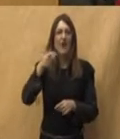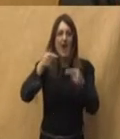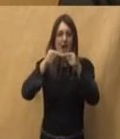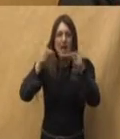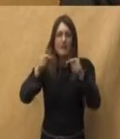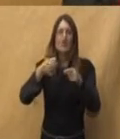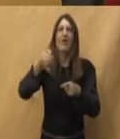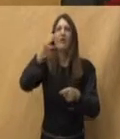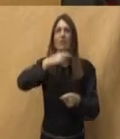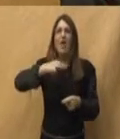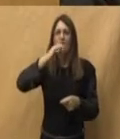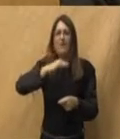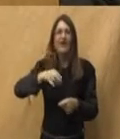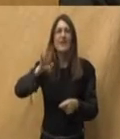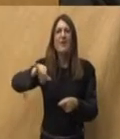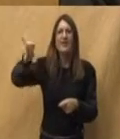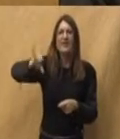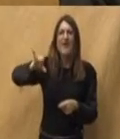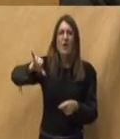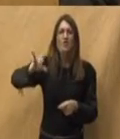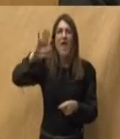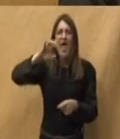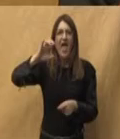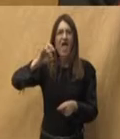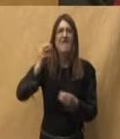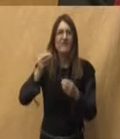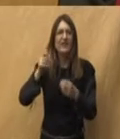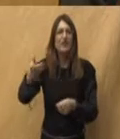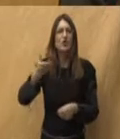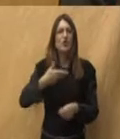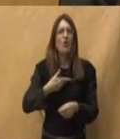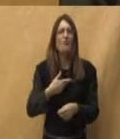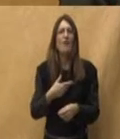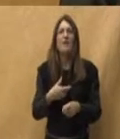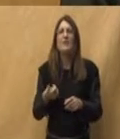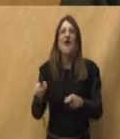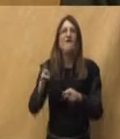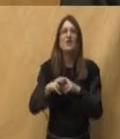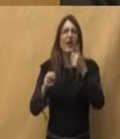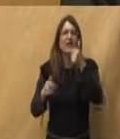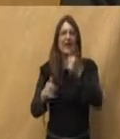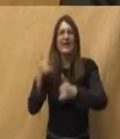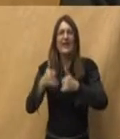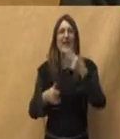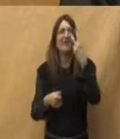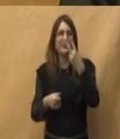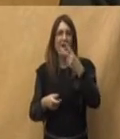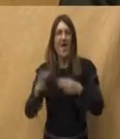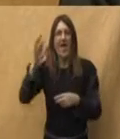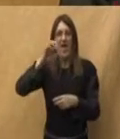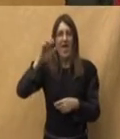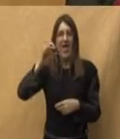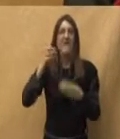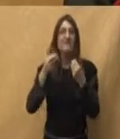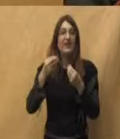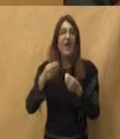bilo tablete ili čak ima i tekuća varijanta E-vitamina, vi dobijete jedan ili najviše dva oblika E-vitamina,